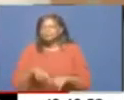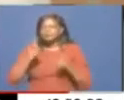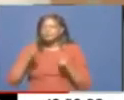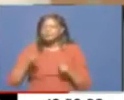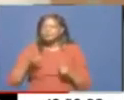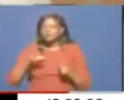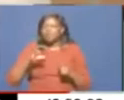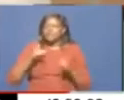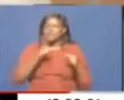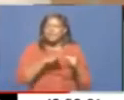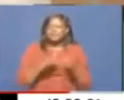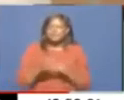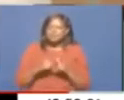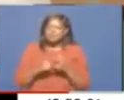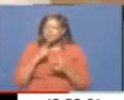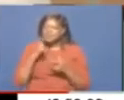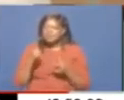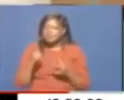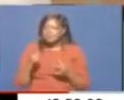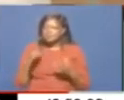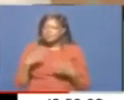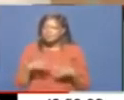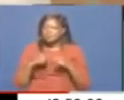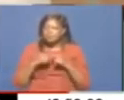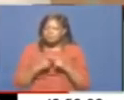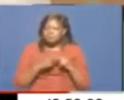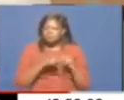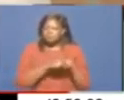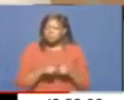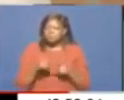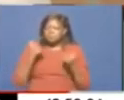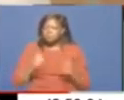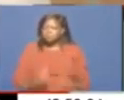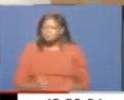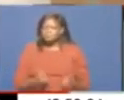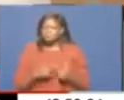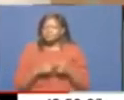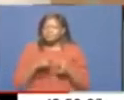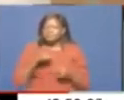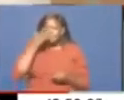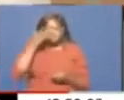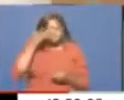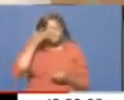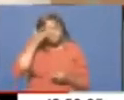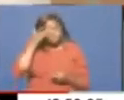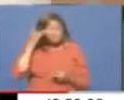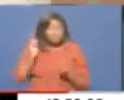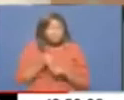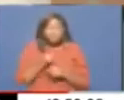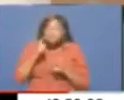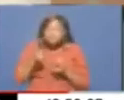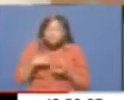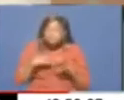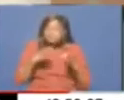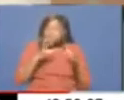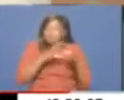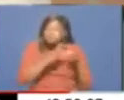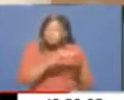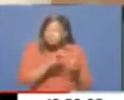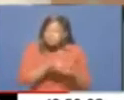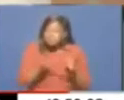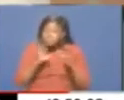So kwa ile kitu ningeambia wale wanaanza kama mimi, kwa sasa uwezi ukasema tunaelekea huu mrengo ama tunaelekea huu mrengo mwingine,